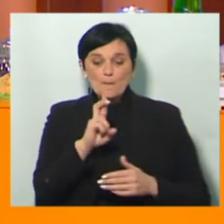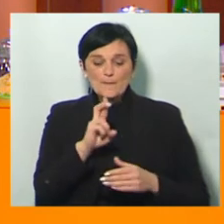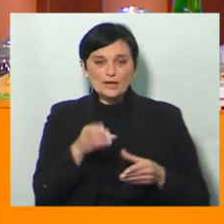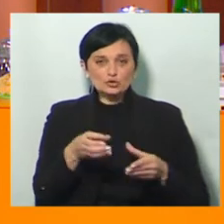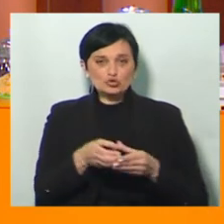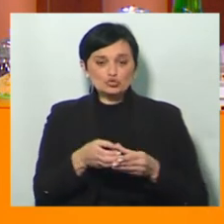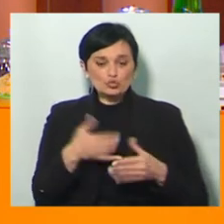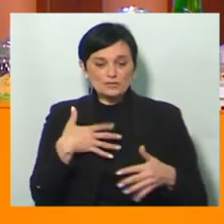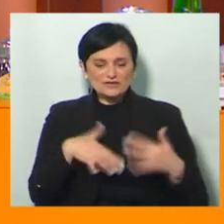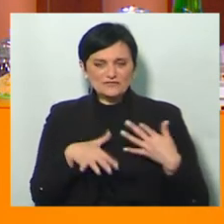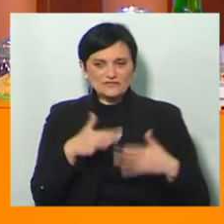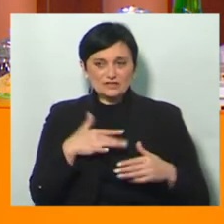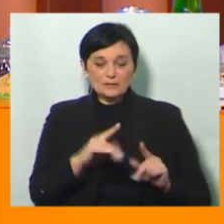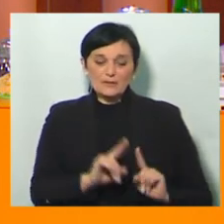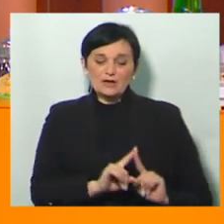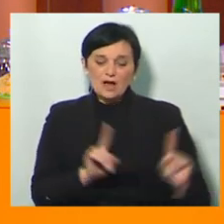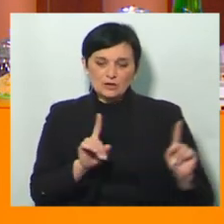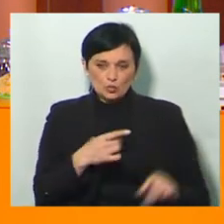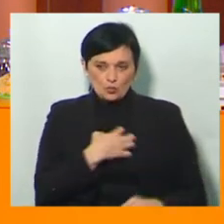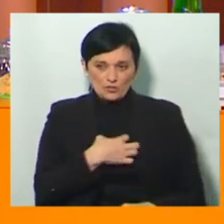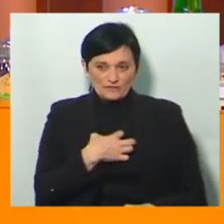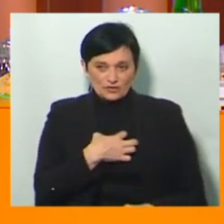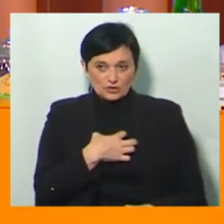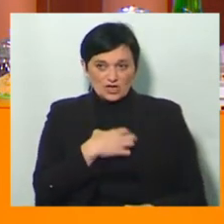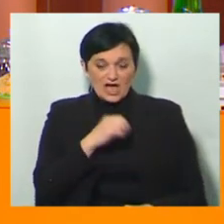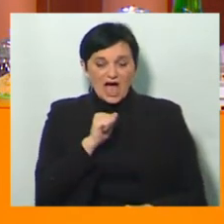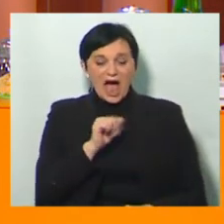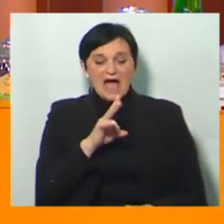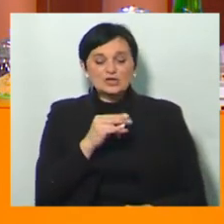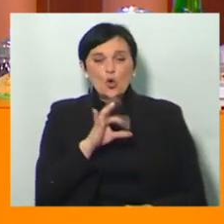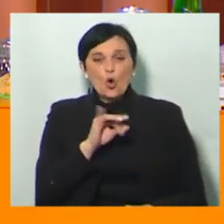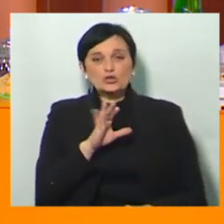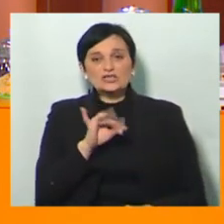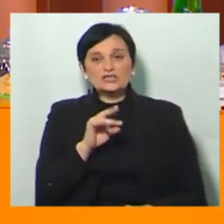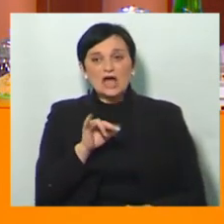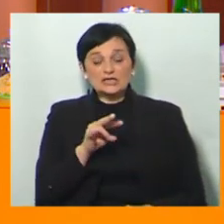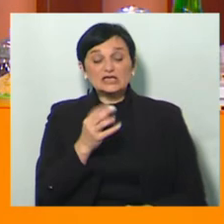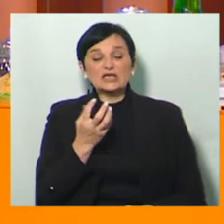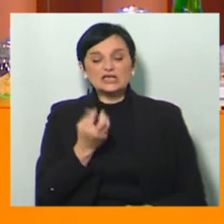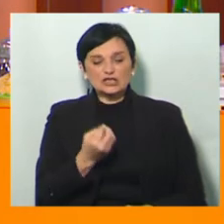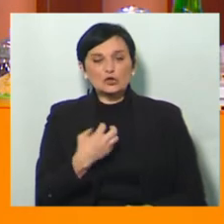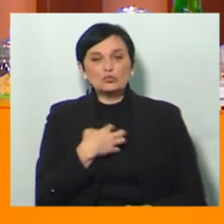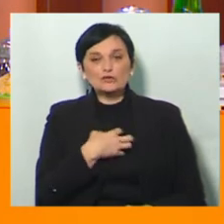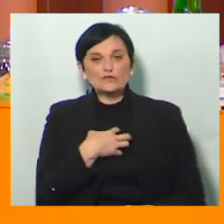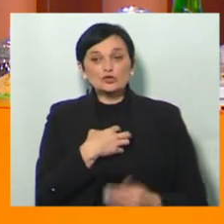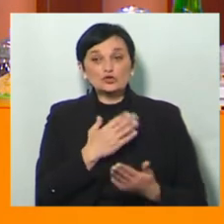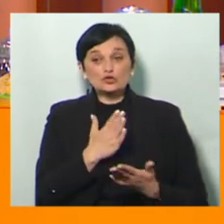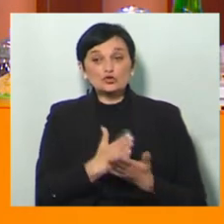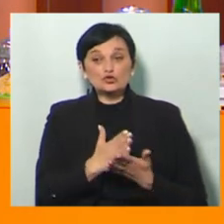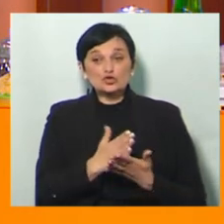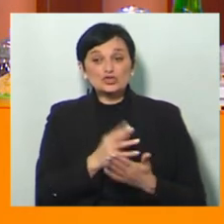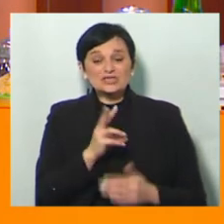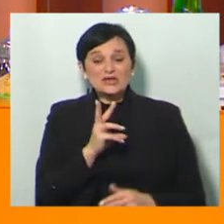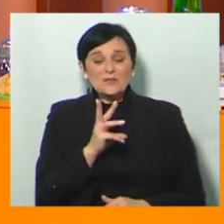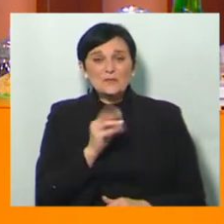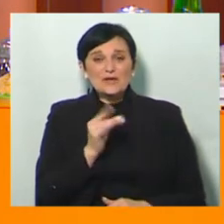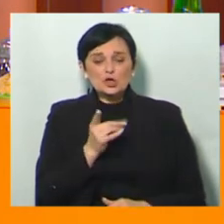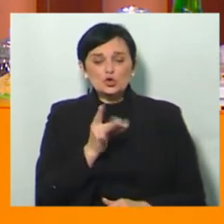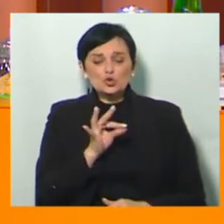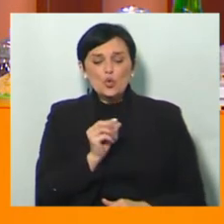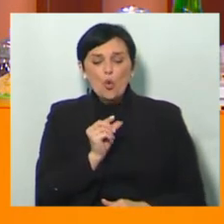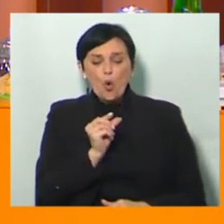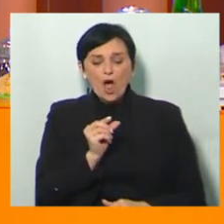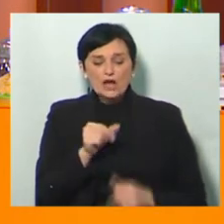ბეჯგუფის ვიტამინები, განსაკუთრებით მნიშვნელოვანი არის ანტიოქსიდანტები და კიდევ უფრო მნიშვნელოვანი არის ის მიკროელემენტები,